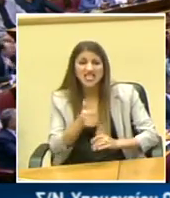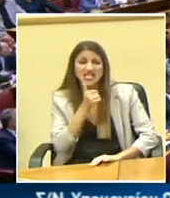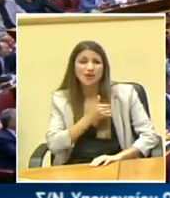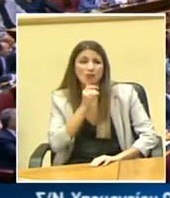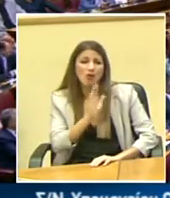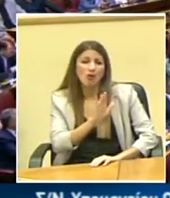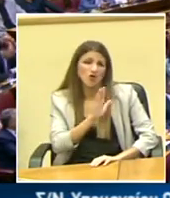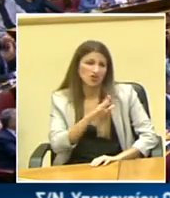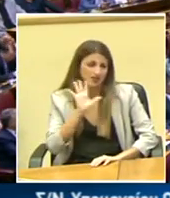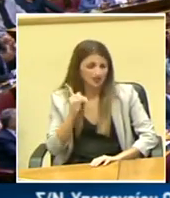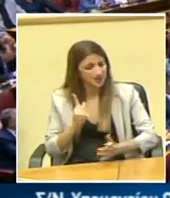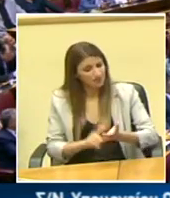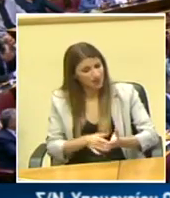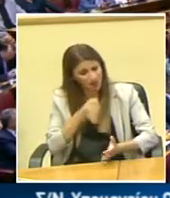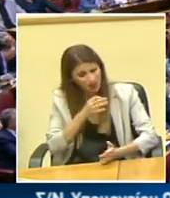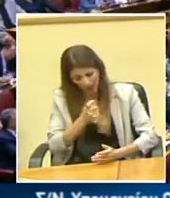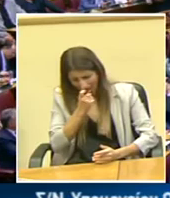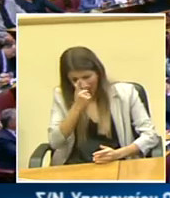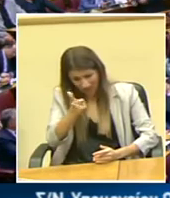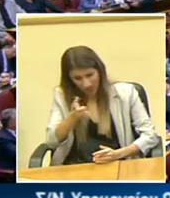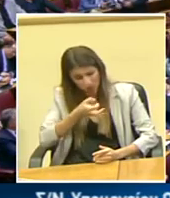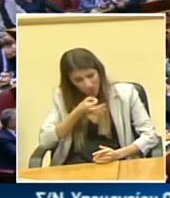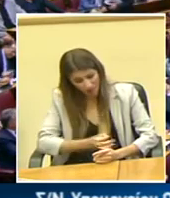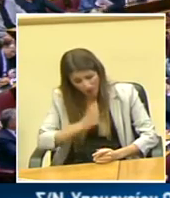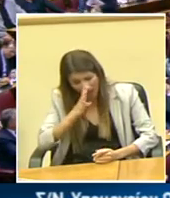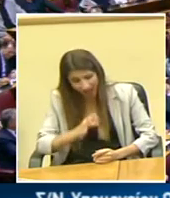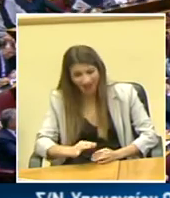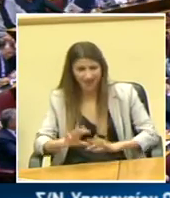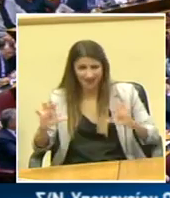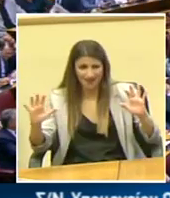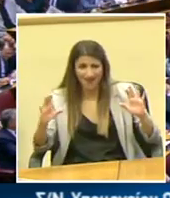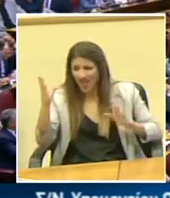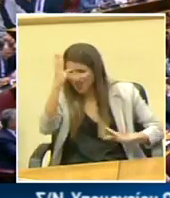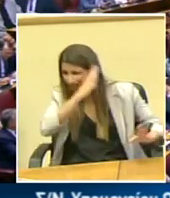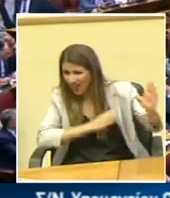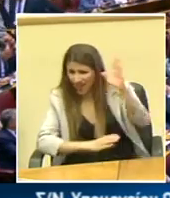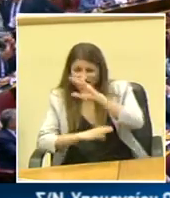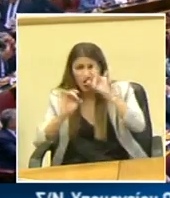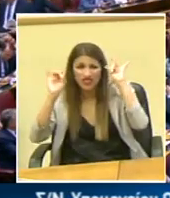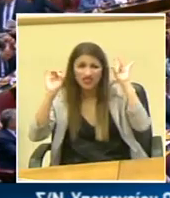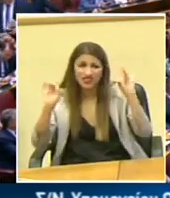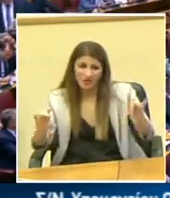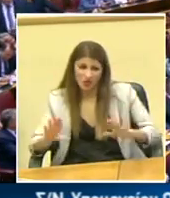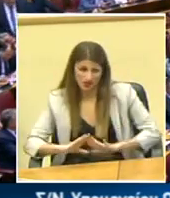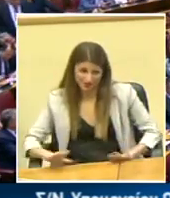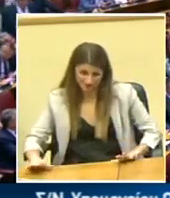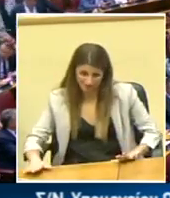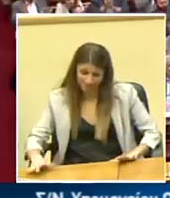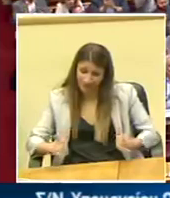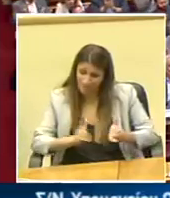με ονόματα και με διευθύνσεις. Όλα θα τα πούμε και για όλους θα τα πούμε. Δεν θα γλιτώσετε αυτές τις δύο μέρες.